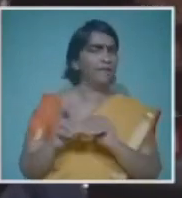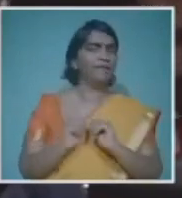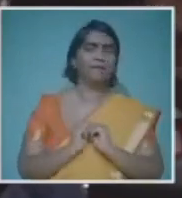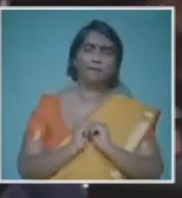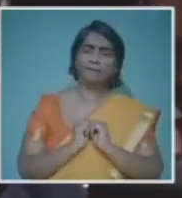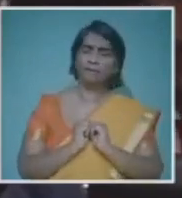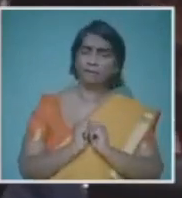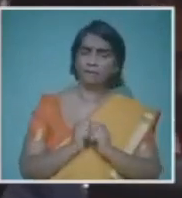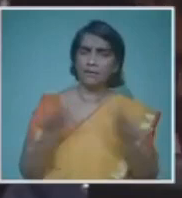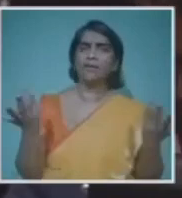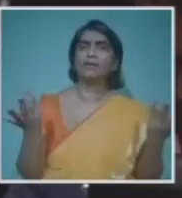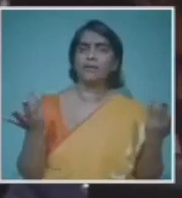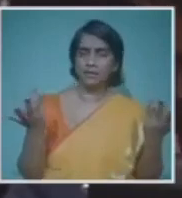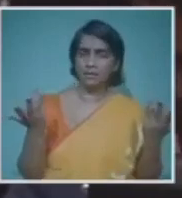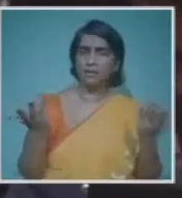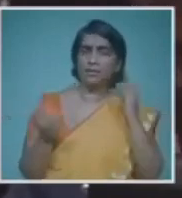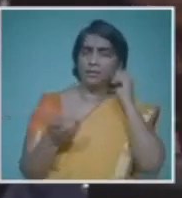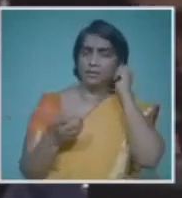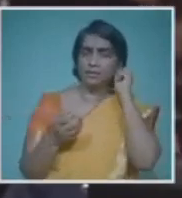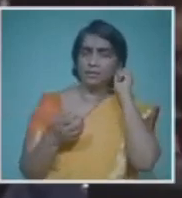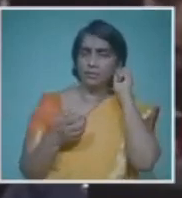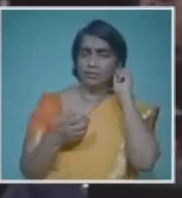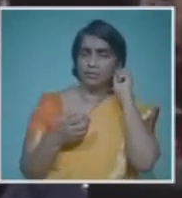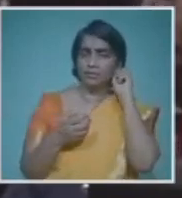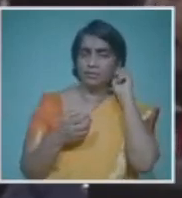මේ වංචා දූෂණ ගැන අපි කතා කරන්නේ?